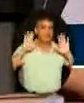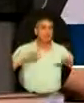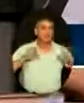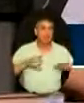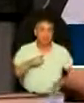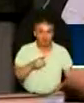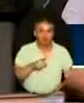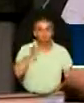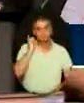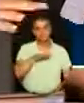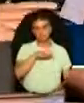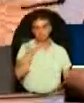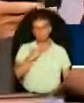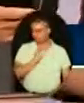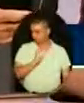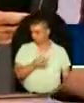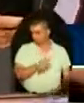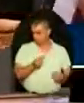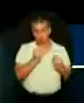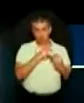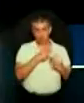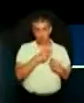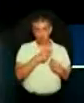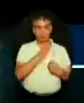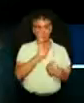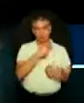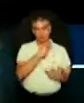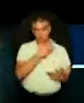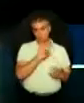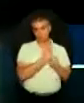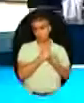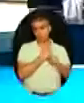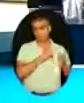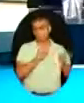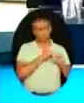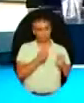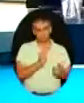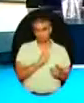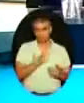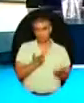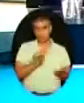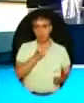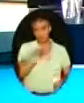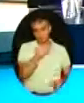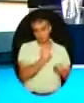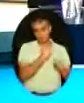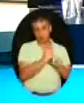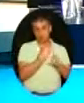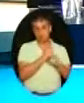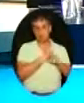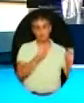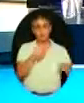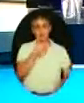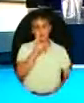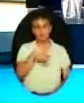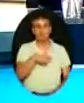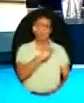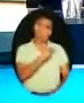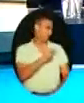באסלאם, דינו למות. אז גם ערבי האסלאם הם גם מבצעים פיגועים. זה גם עוד דבר לא נורא. נכון, הם גם מבצעים פיגועים. עושים יותר